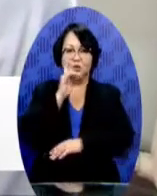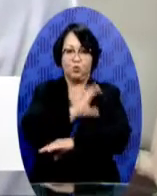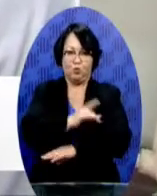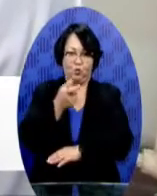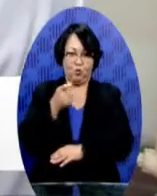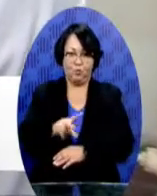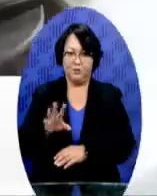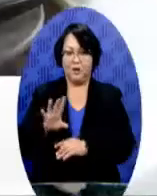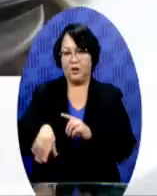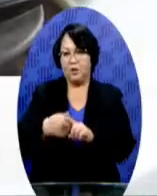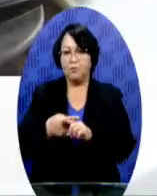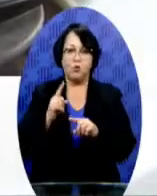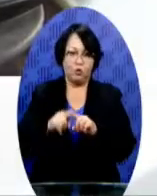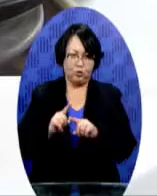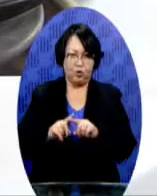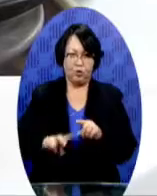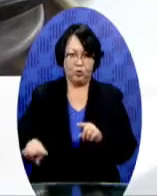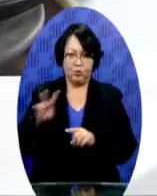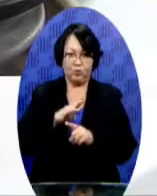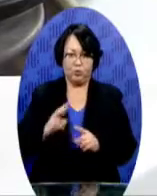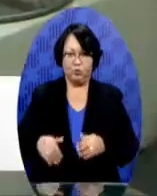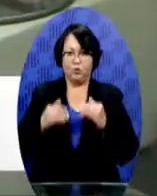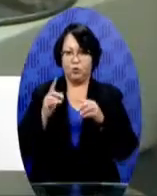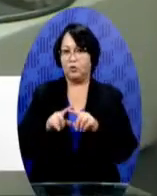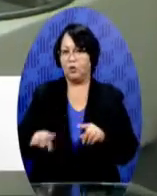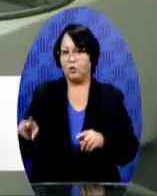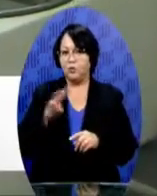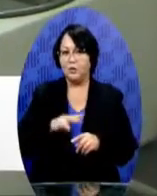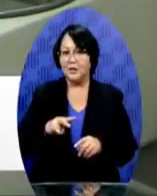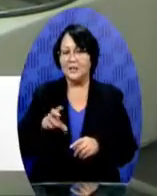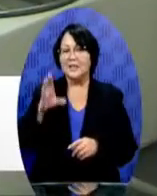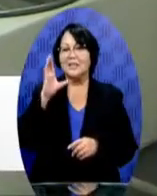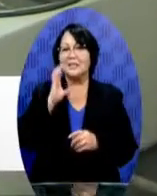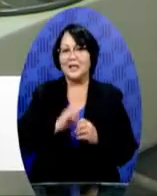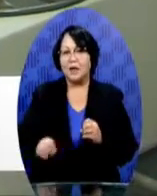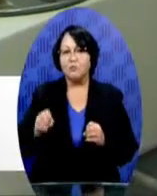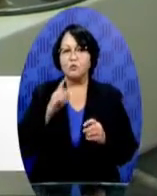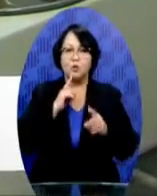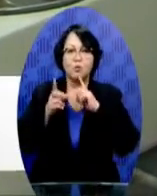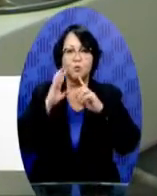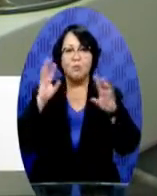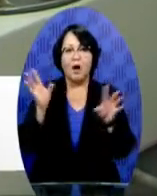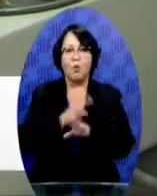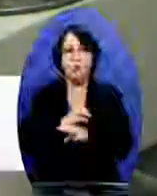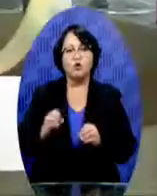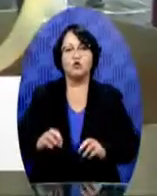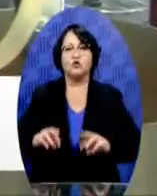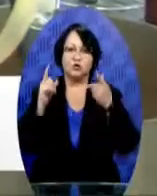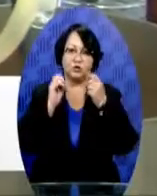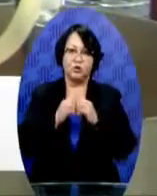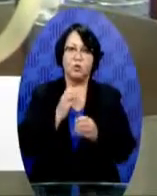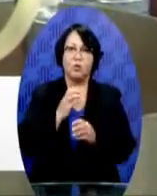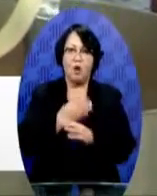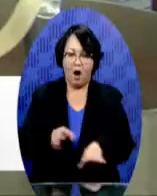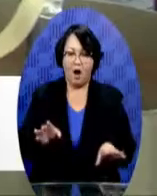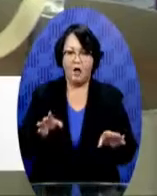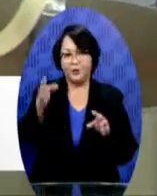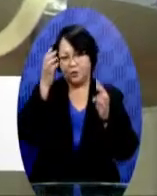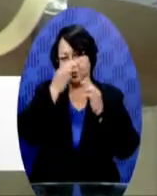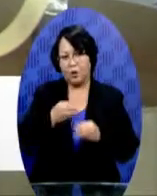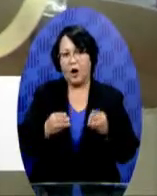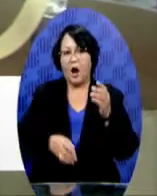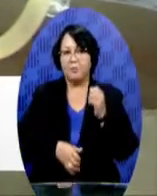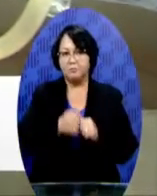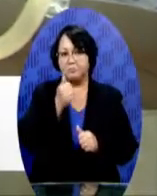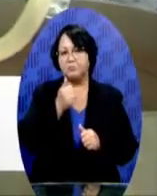илүү хөдөө орон нутагт хөгжүүлэх, орон нутагт салбар зөвлөлийг байгуулах өөрчлөлтийг хийсэн байна. Инснээр шинжлэх ухааны ололт амжилтыг хөдөө